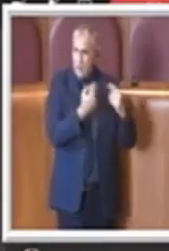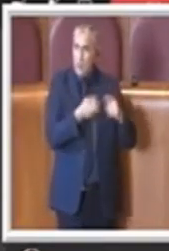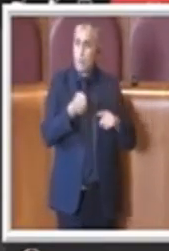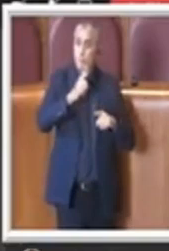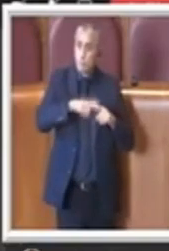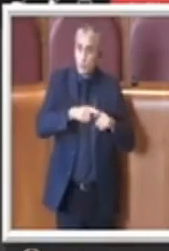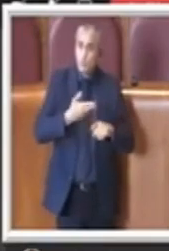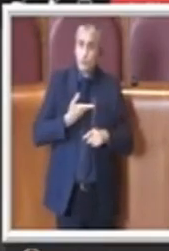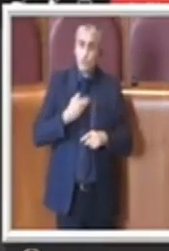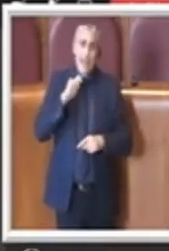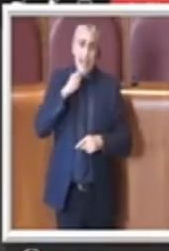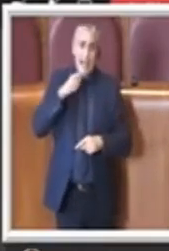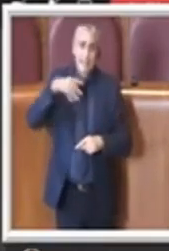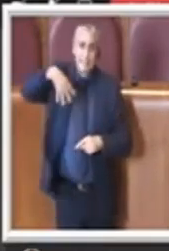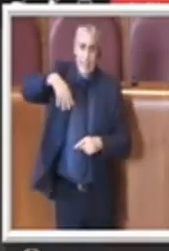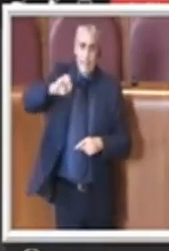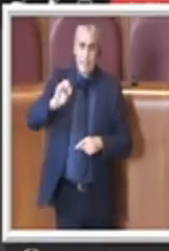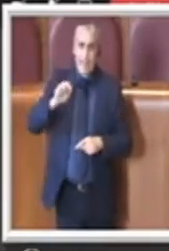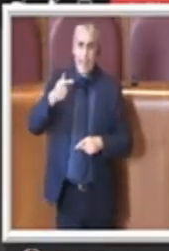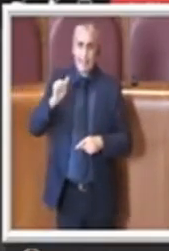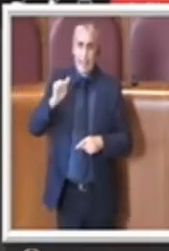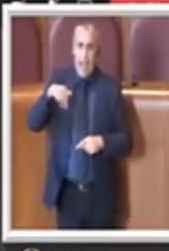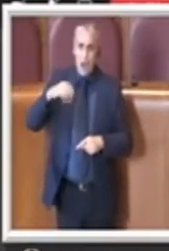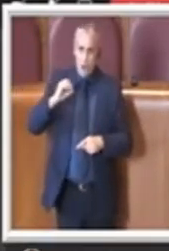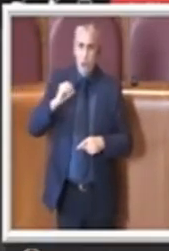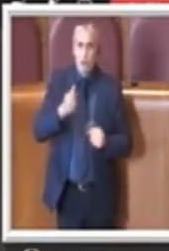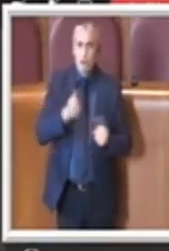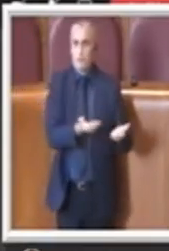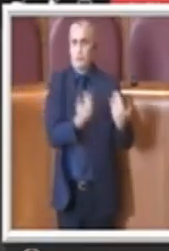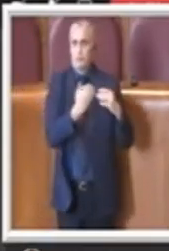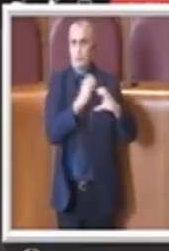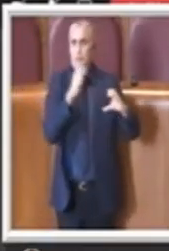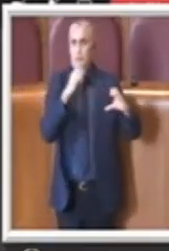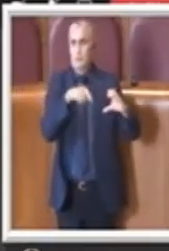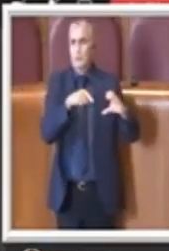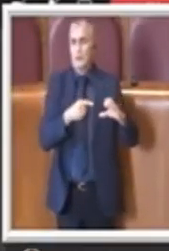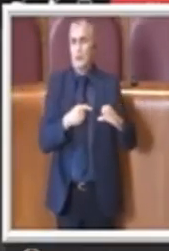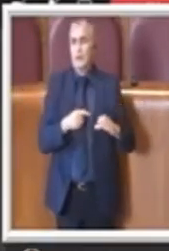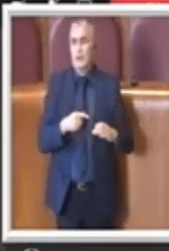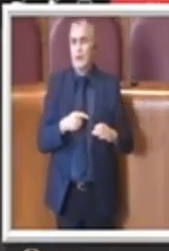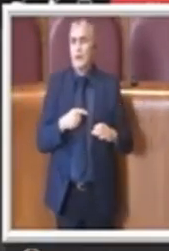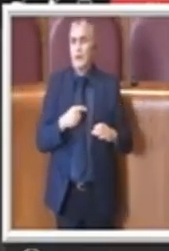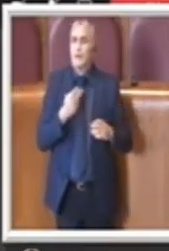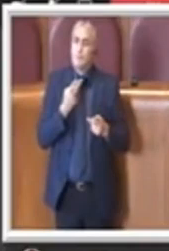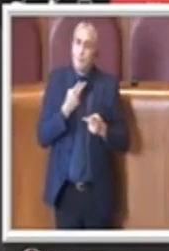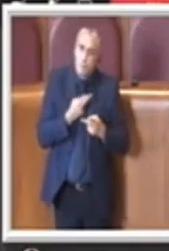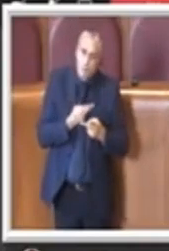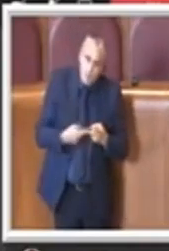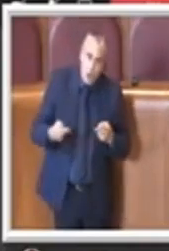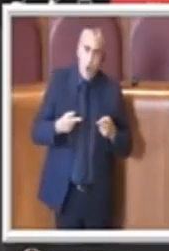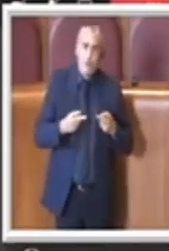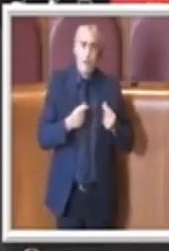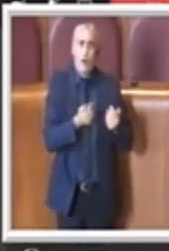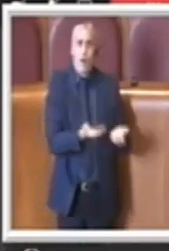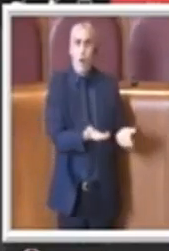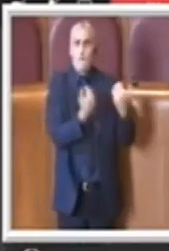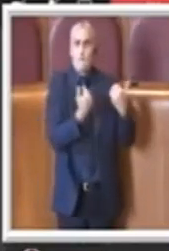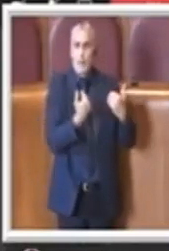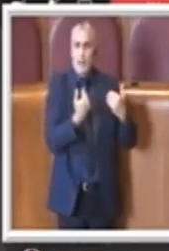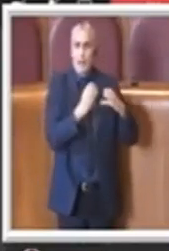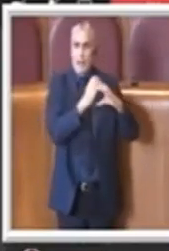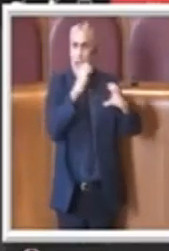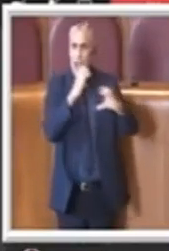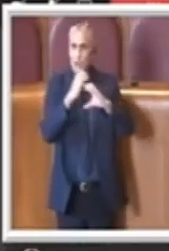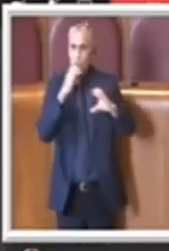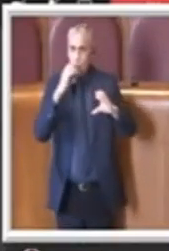per cui si sta cercando di trovare anche delle forme di acquisto di autobus che possano andare